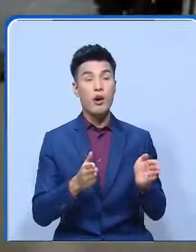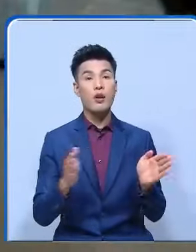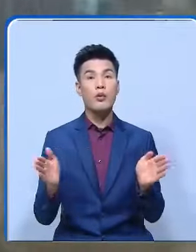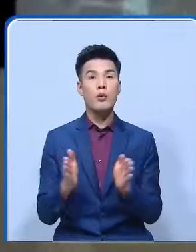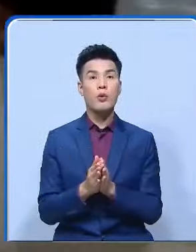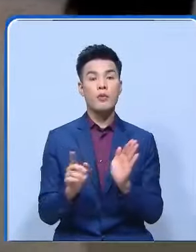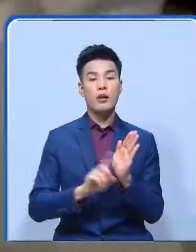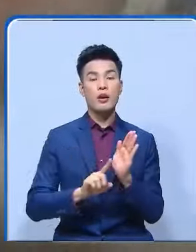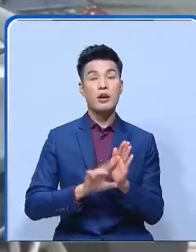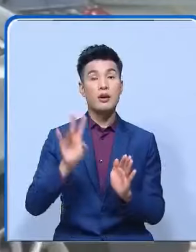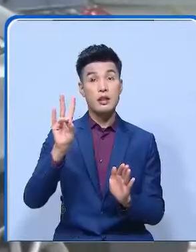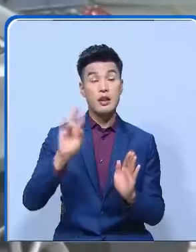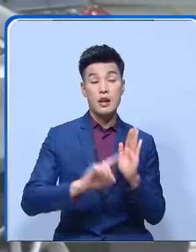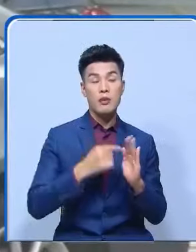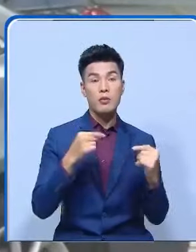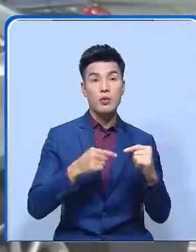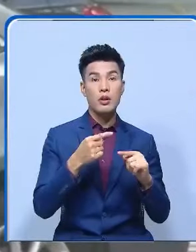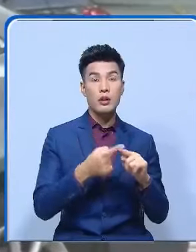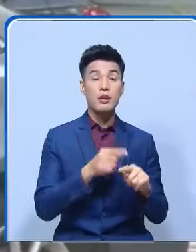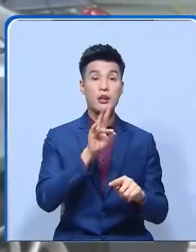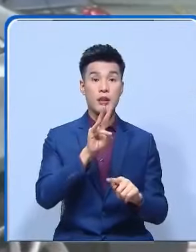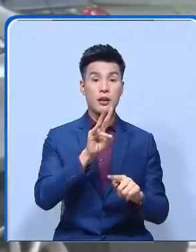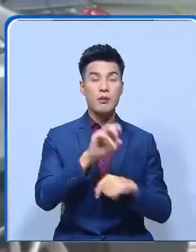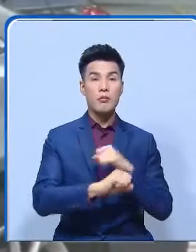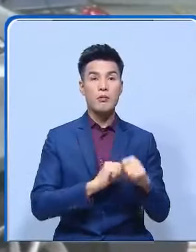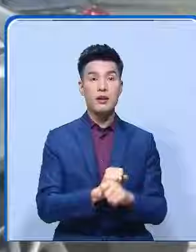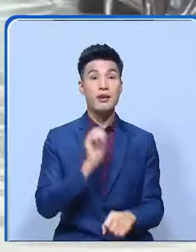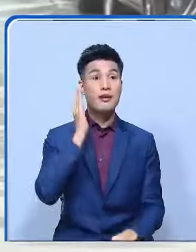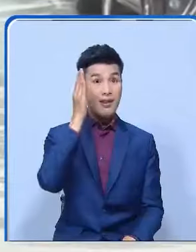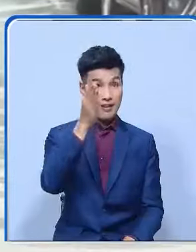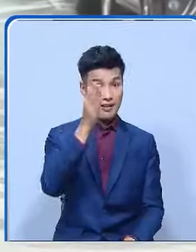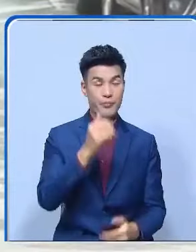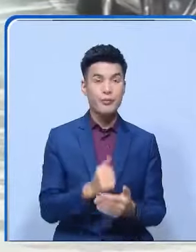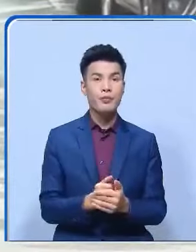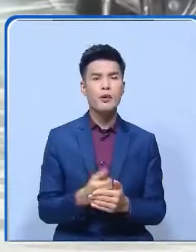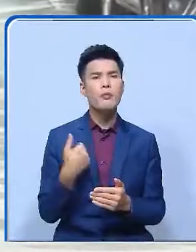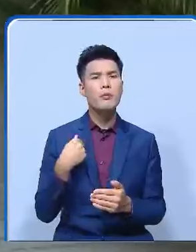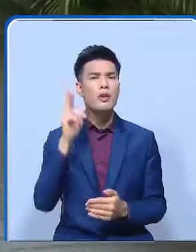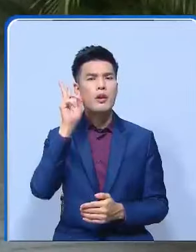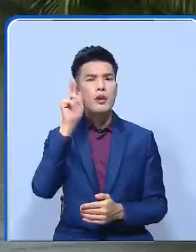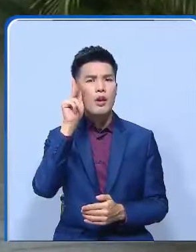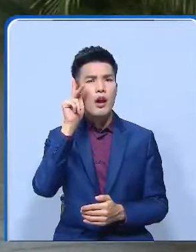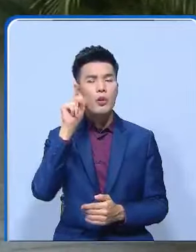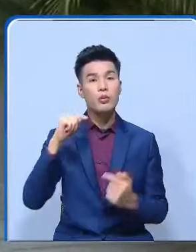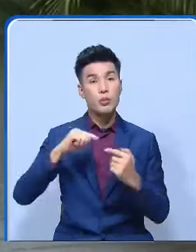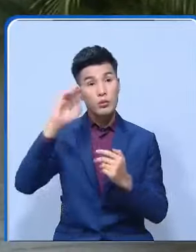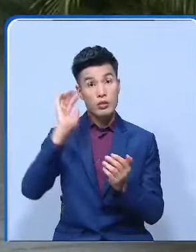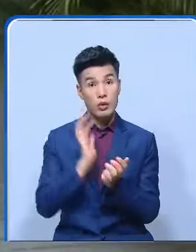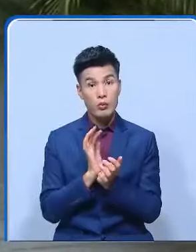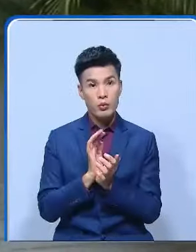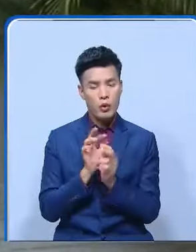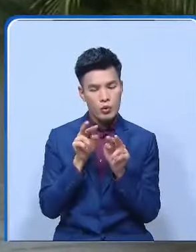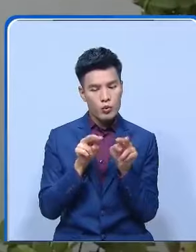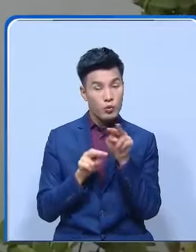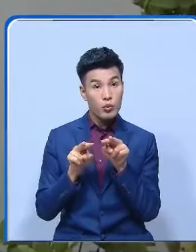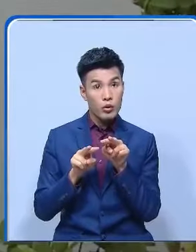ดก็จะเริ่มตั้งแต่1กรกฎาคมปีหน้านะครับ ทีนี้มีประเด็นข่าวอะค่ะคุณผู้ชมว่าตำรวจสายตรวจสน.